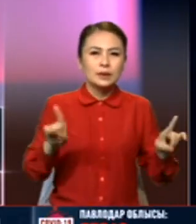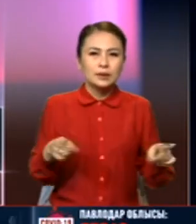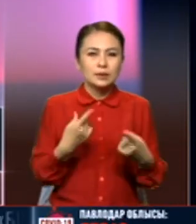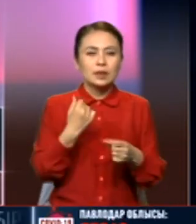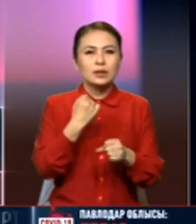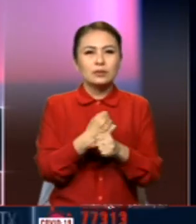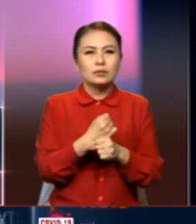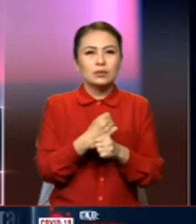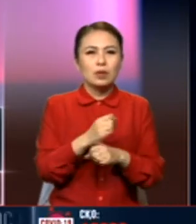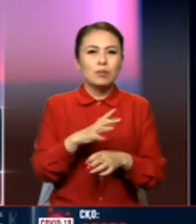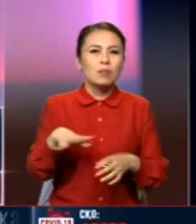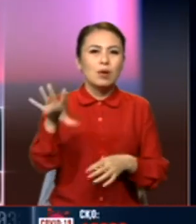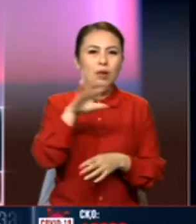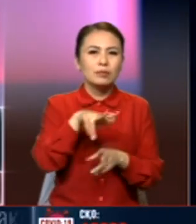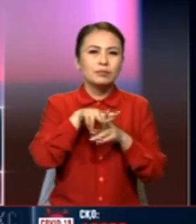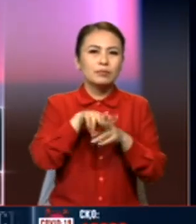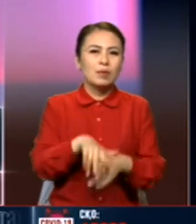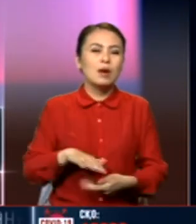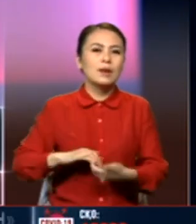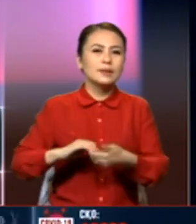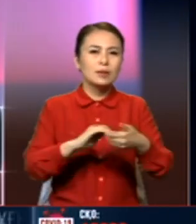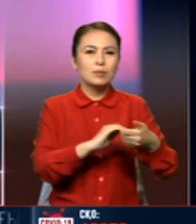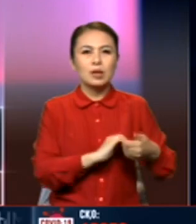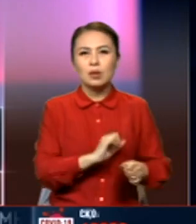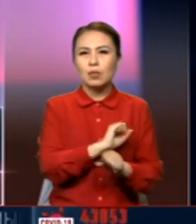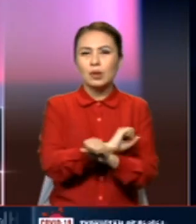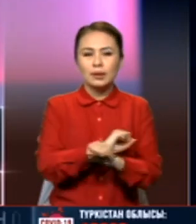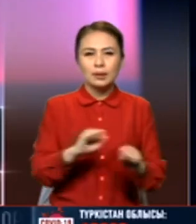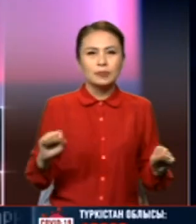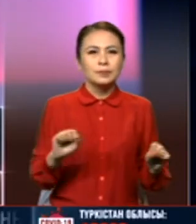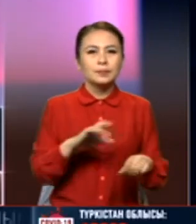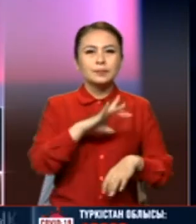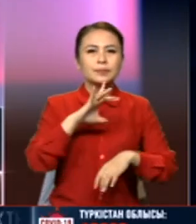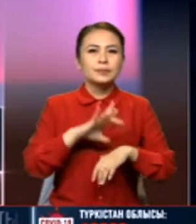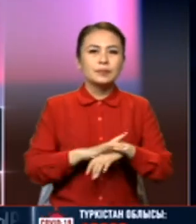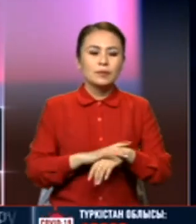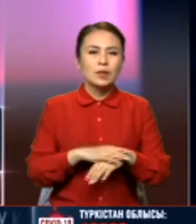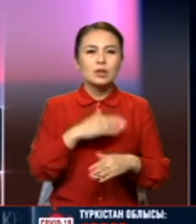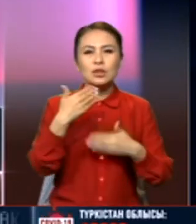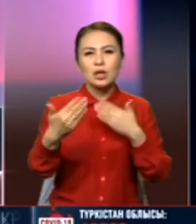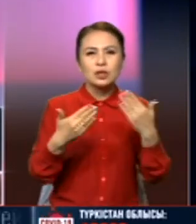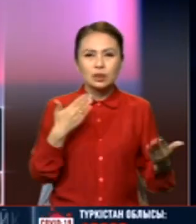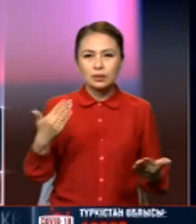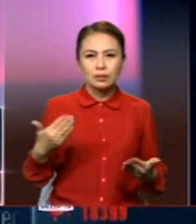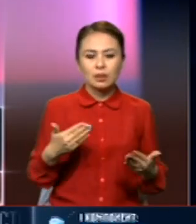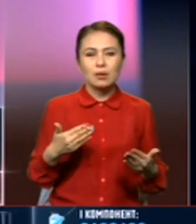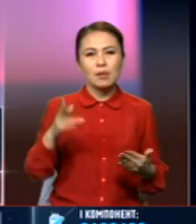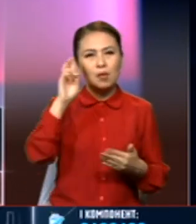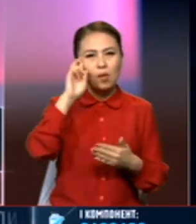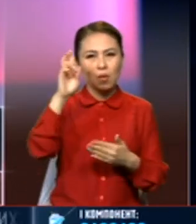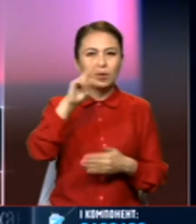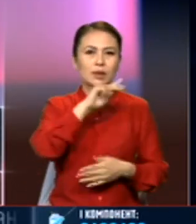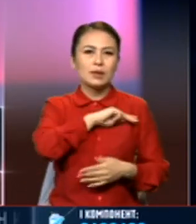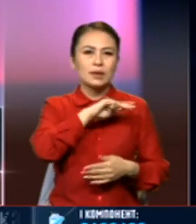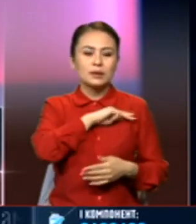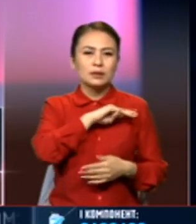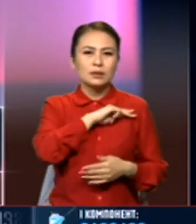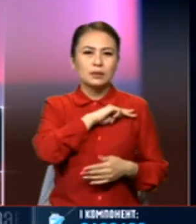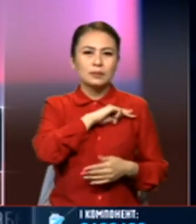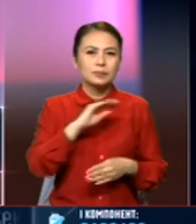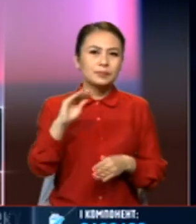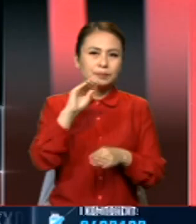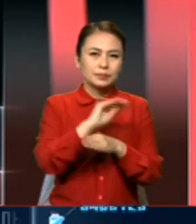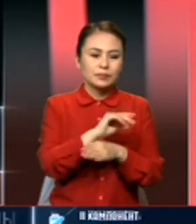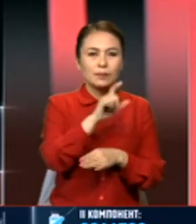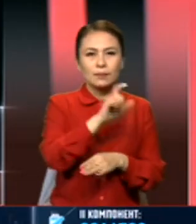ассамблеяға жүктеп қоюға болмайды деп. Яғни бұл мәселені, бұл факторды жан-жақты барлық мемлекеттік органдар арқылы ғана емес, сонымен